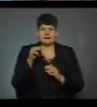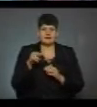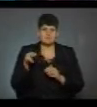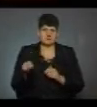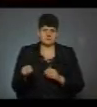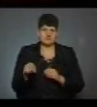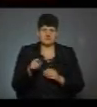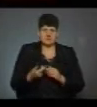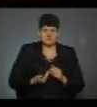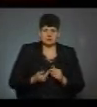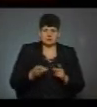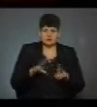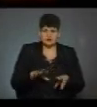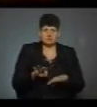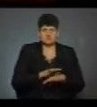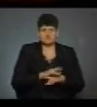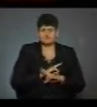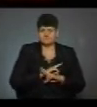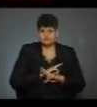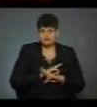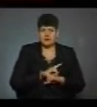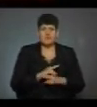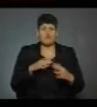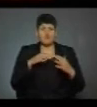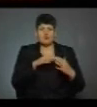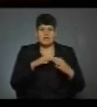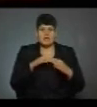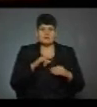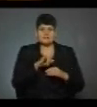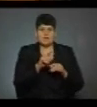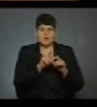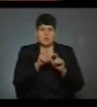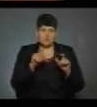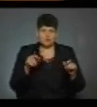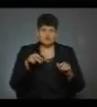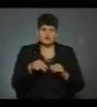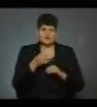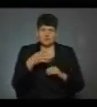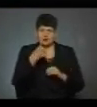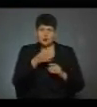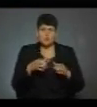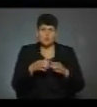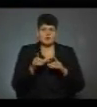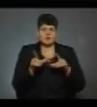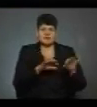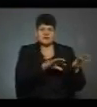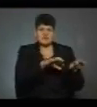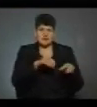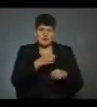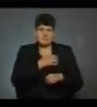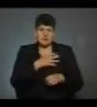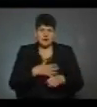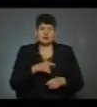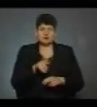пригоду. Він вижив, а дружина – ні. У боях з аеропорт 20 січня 2015-го його група їхала забирати поранених. Тоді